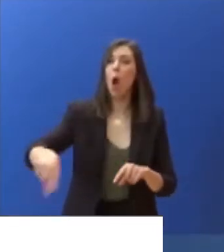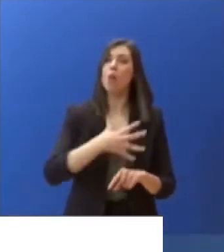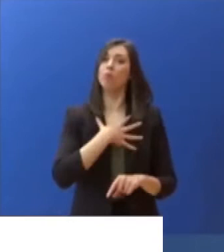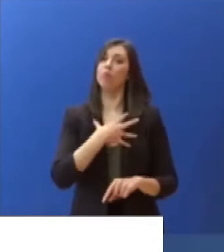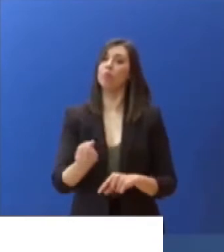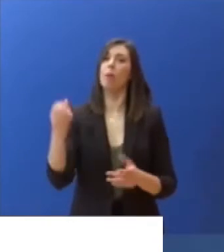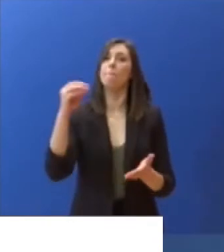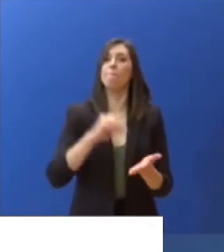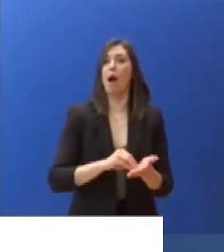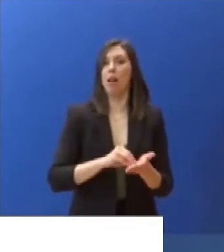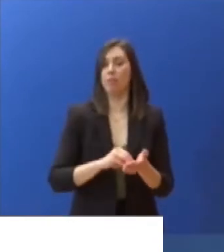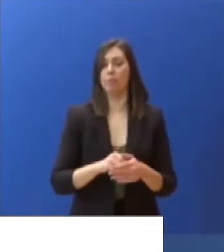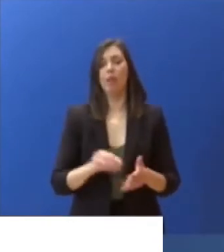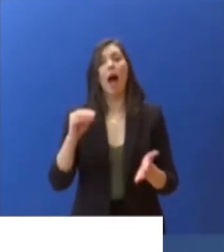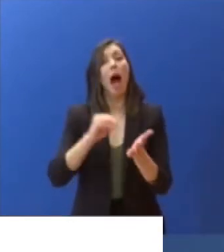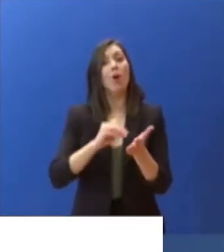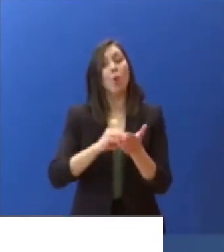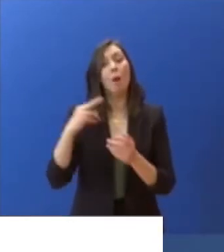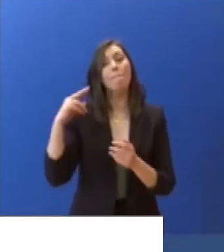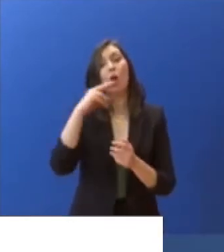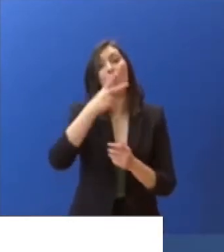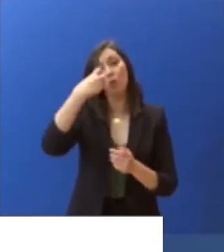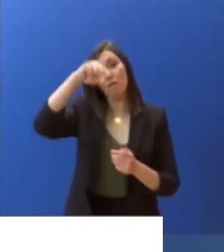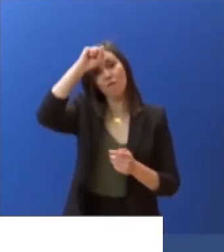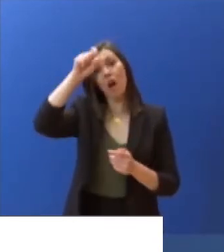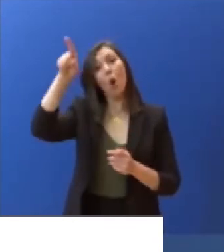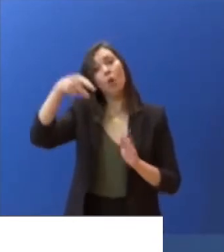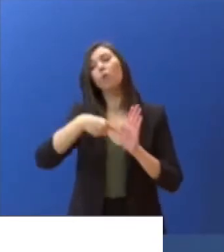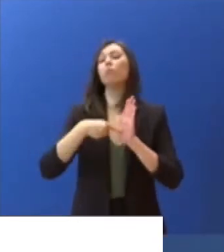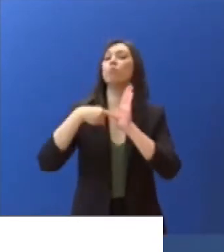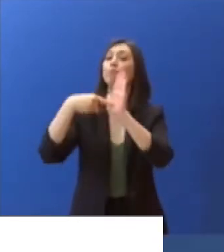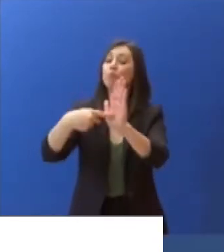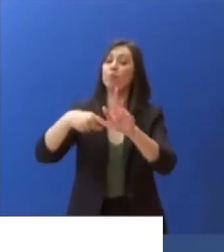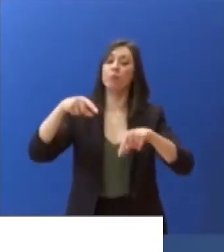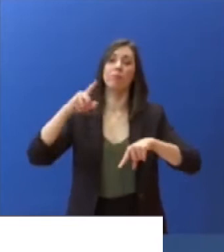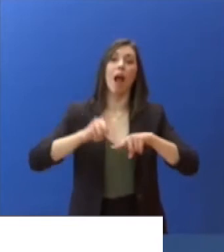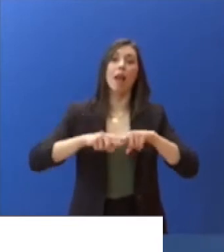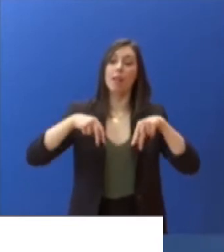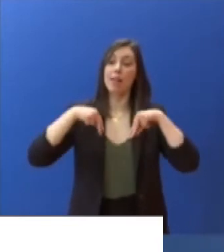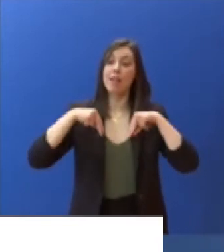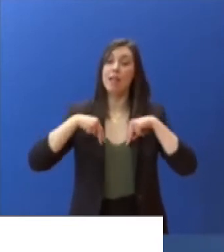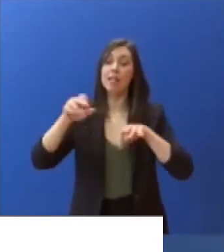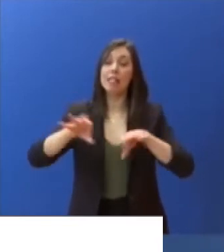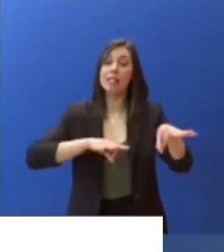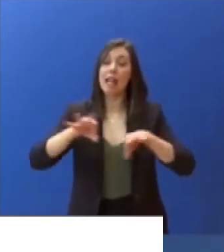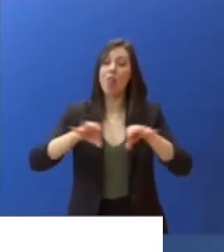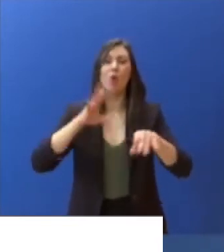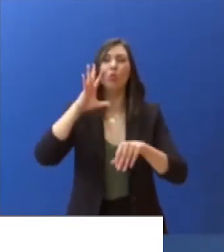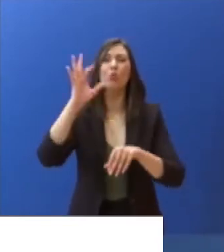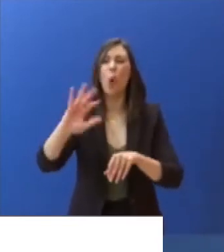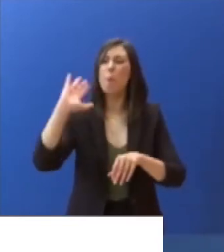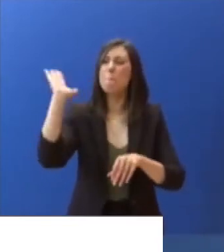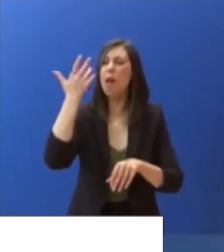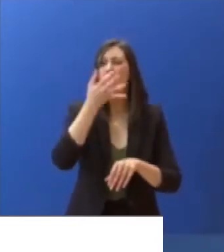ευκαιρία να αναπτύξει στο Βερολίνο το σχέδιο της κυβέρνησης για τη μετάβαση της χώρας σε καθαρές πηγές ενέργειας. Υπογράμμισε